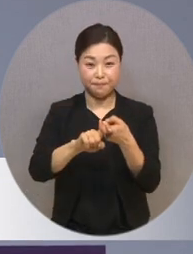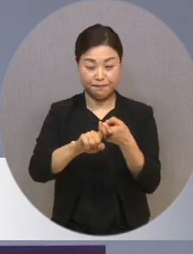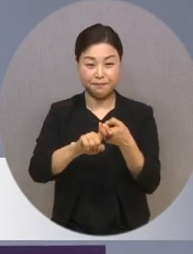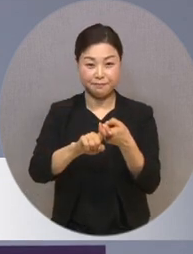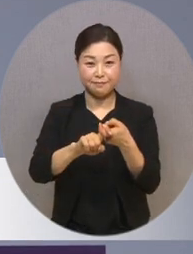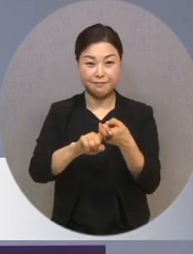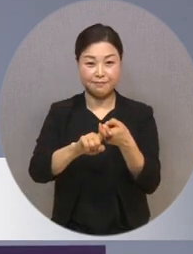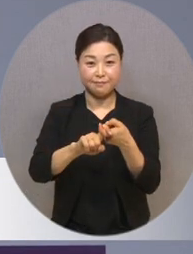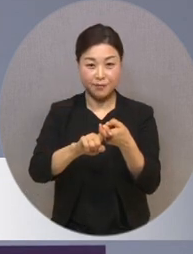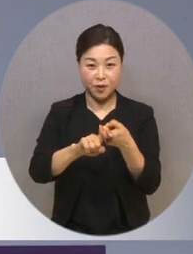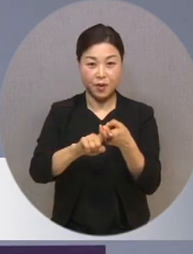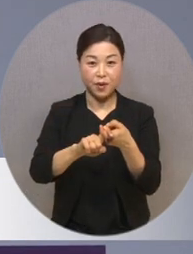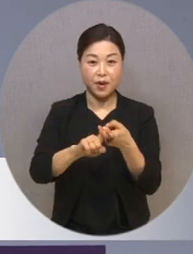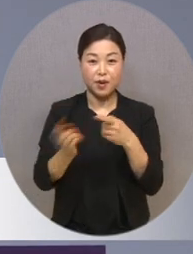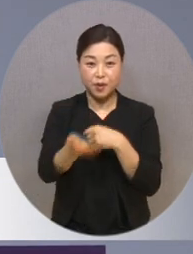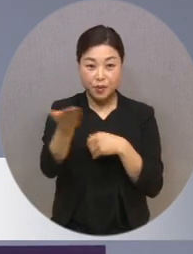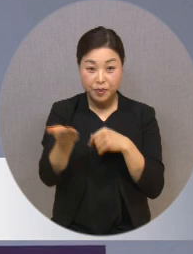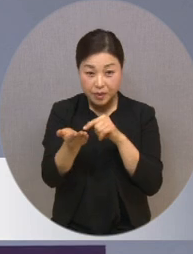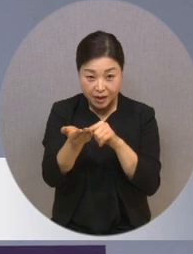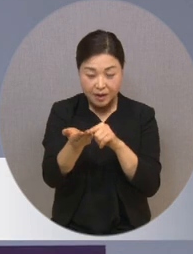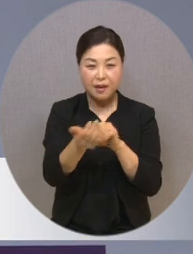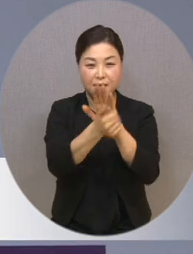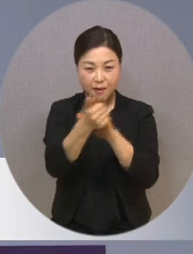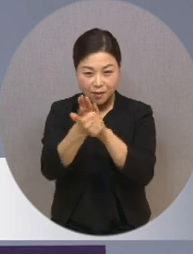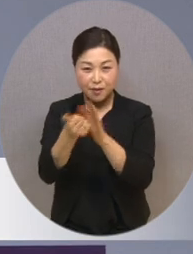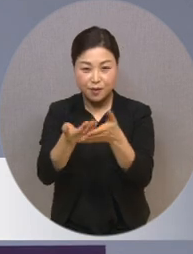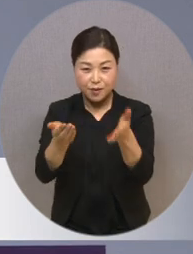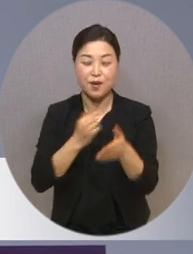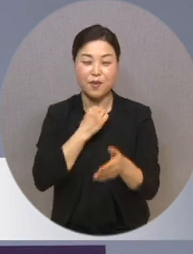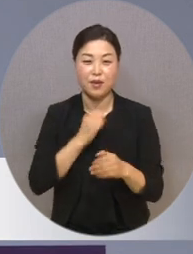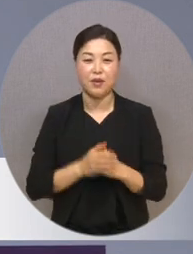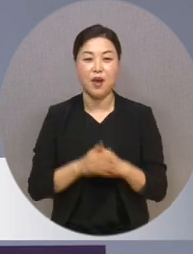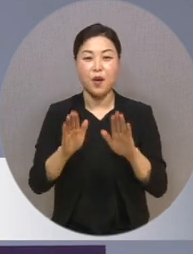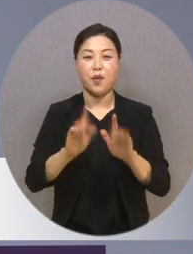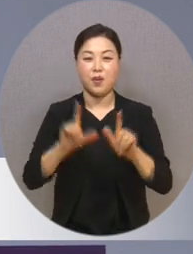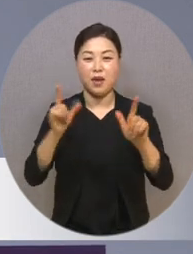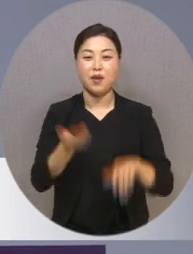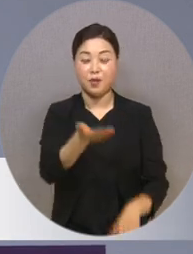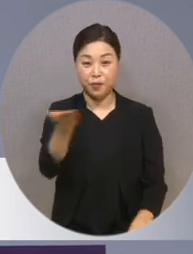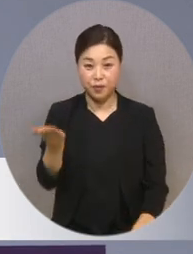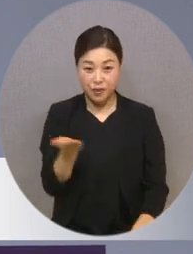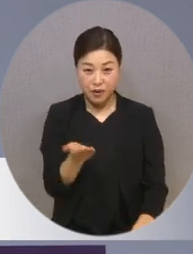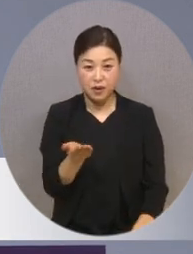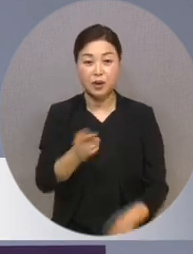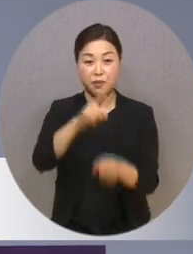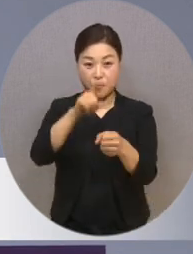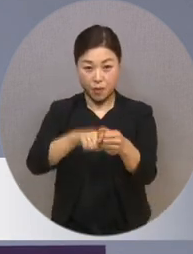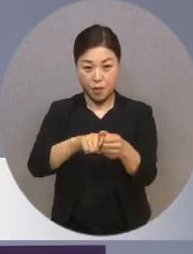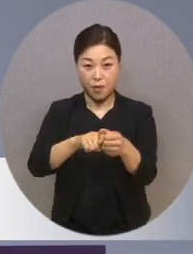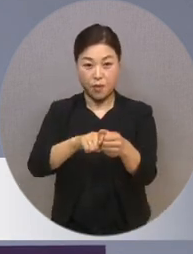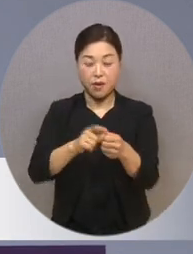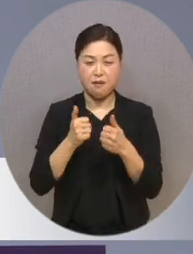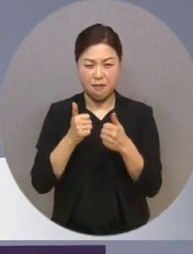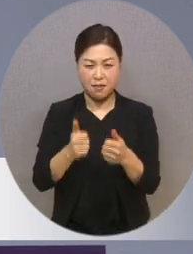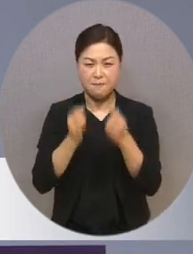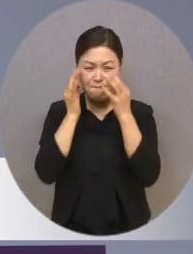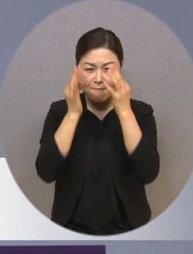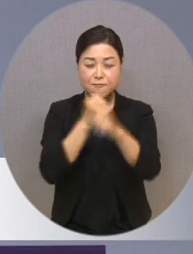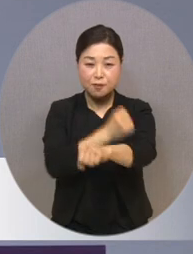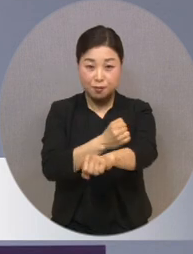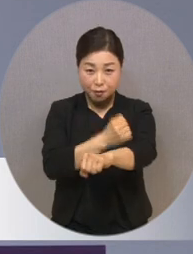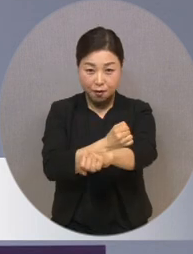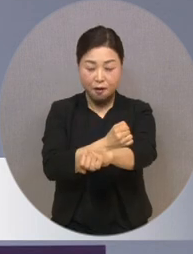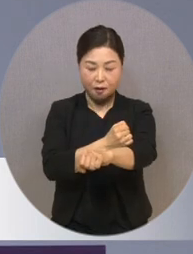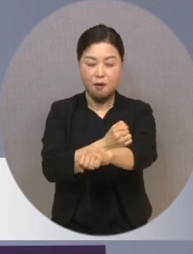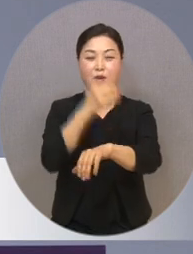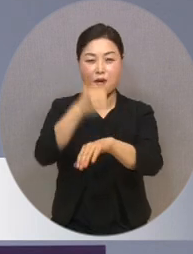또 한다라는 게 여러분들에게 좋은 격려가 되길 바라면서 올해 여러분들이 목표하고 또 열심히 애쓴 그